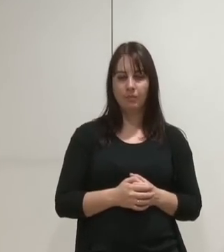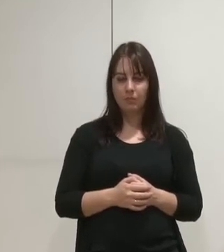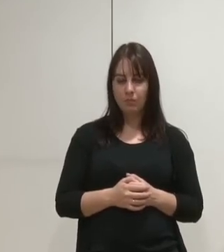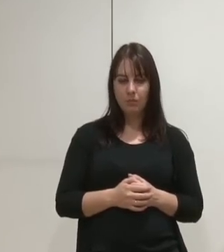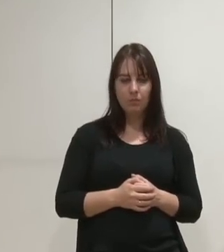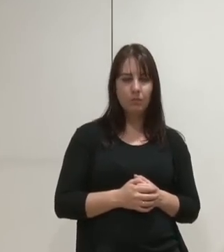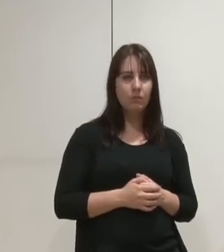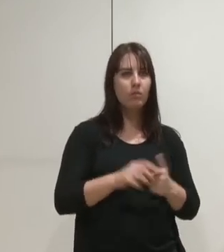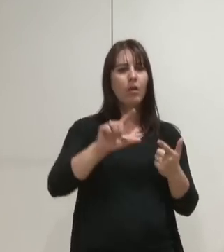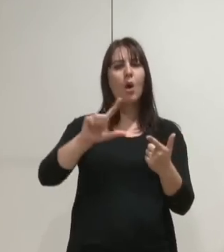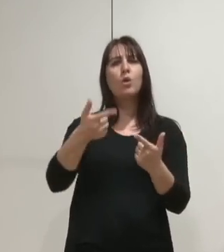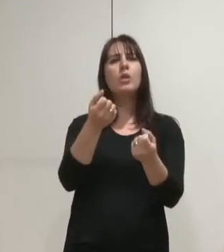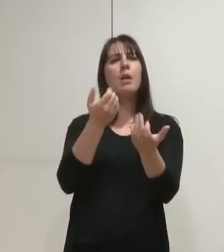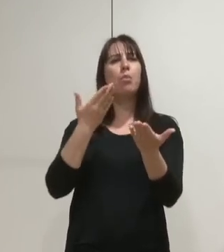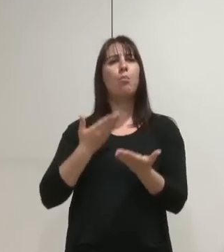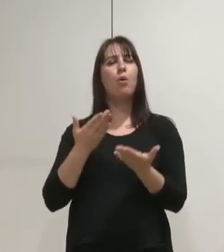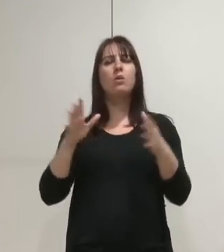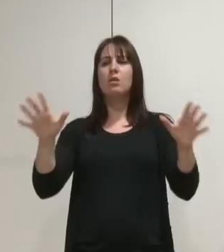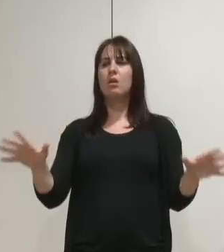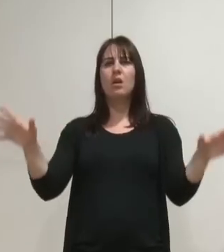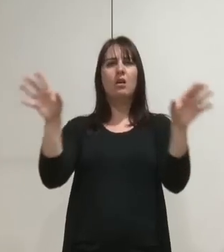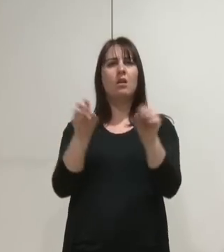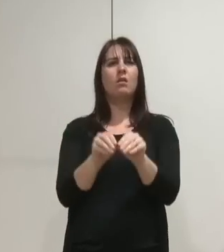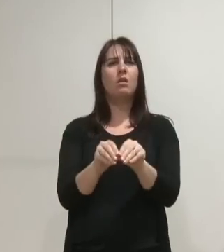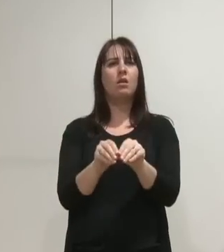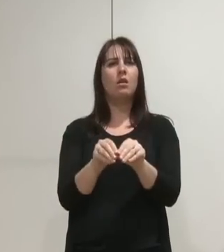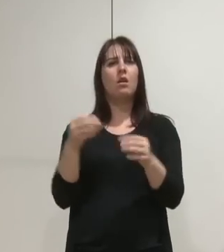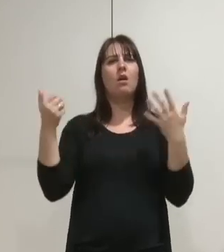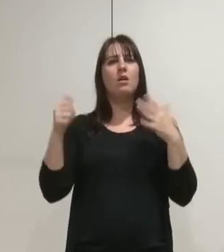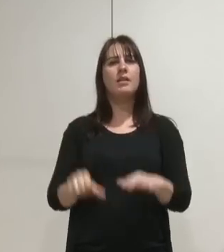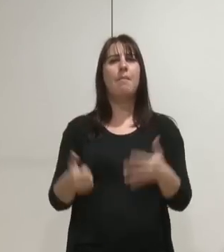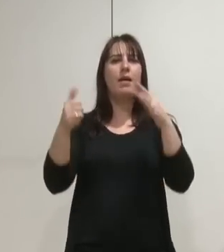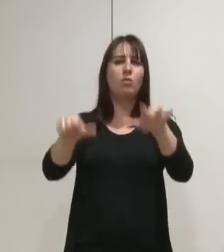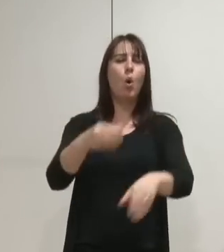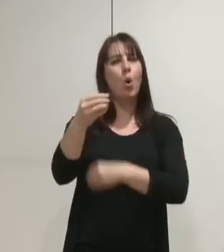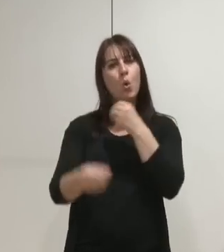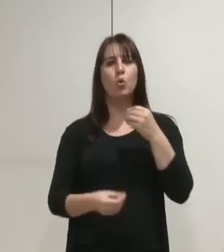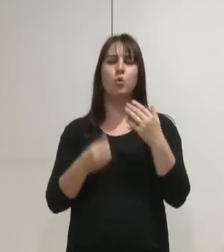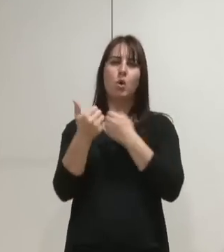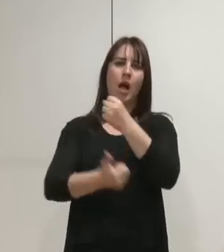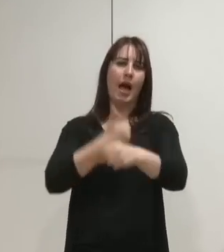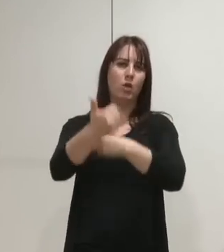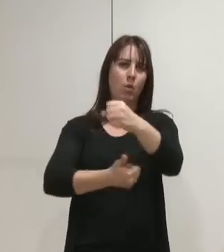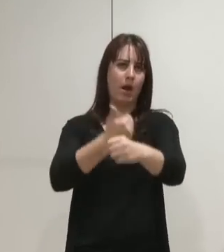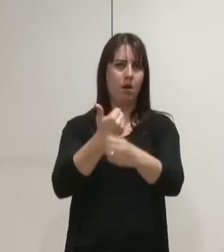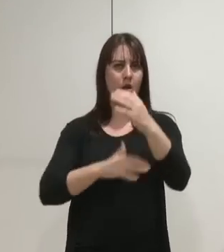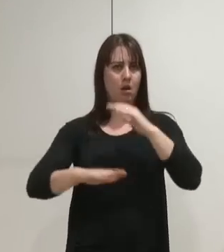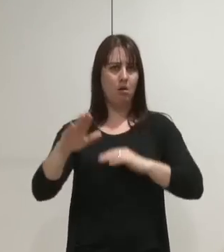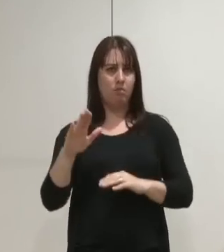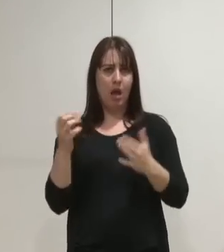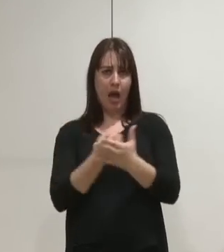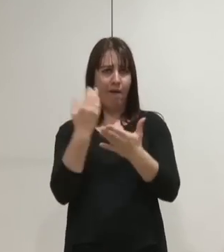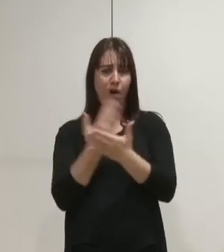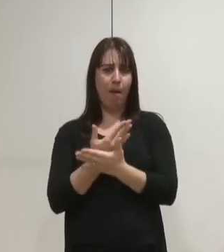la deuxième proposition c'est un récapitulatif semestriel ou annuel mais qui ne dégrade en rien les